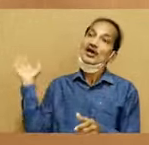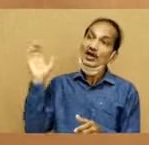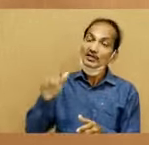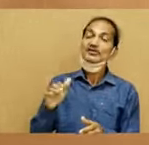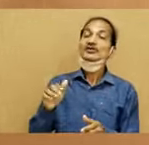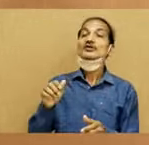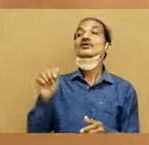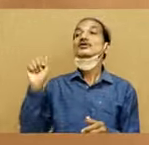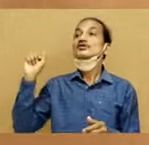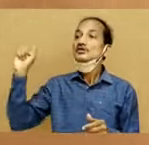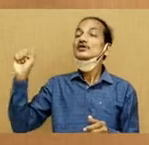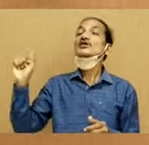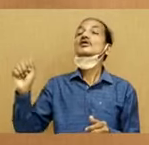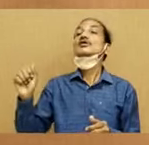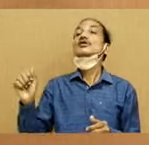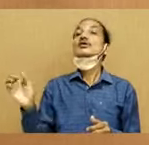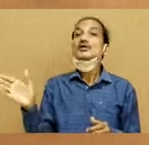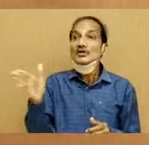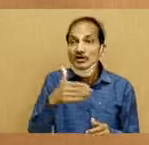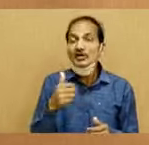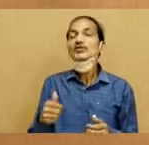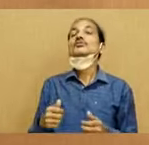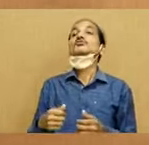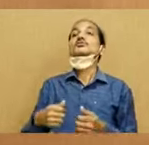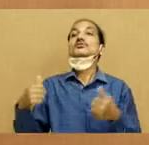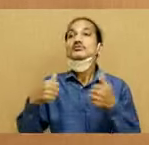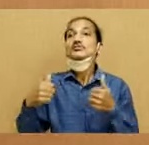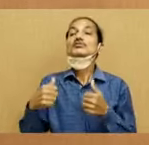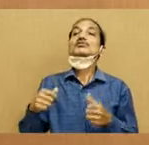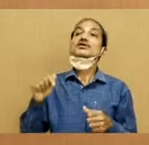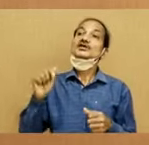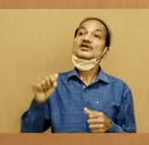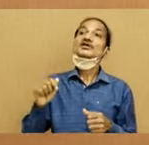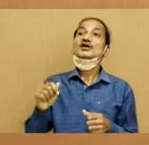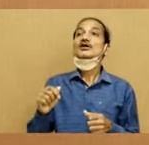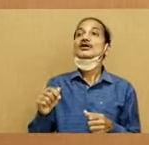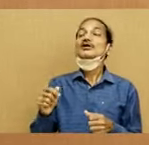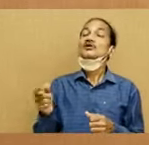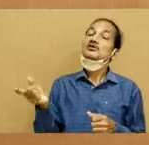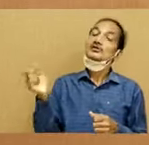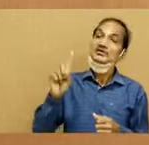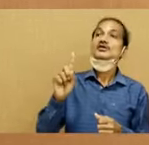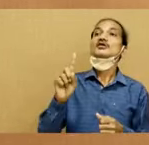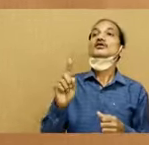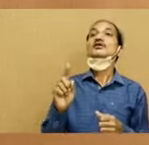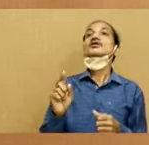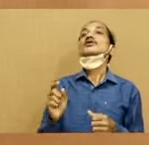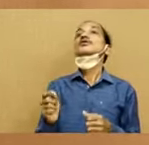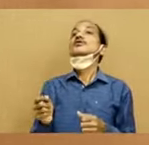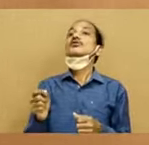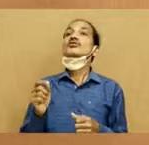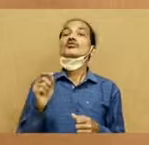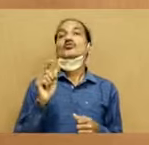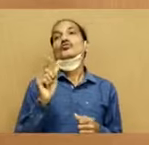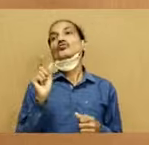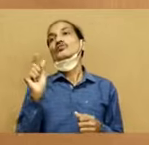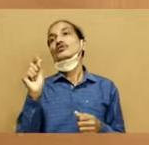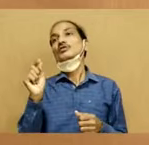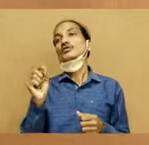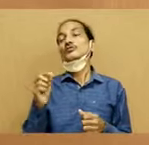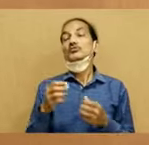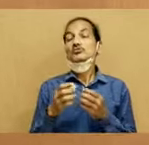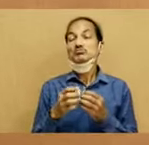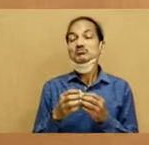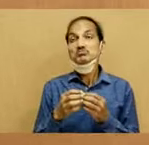ଏବଂ ଦିନେ ବିସ୍ଫୋରଣର ଆକାର ଧାରଣ କରିବ ସେଇଟା ମଧ୍ୟ ଆମେ ଜାଣିପାରୁଛୁ। ତେଣୁ ଆମେ ଯେତେବେଳେ